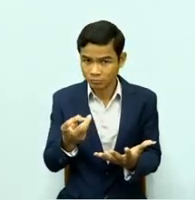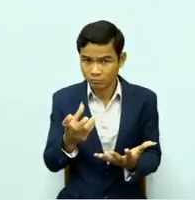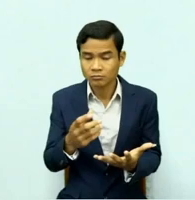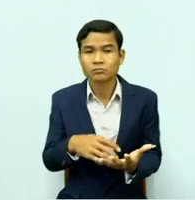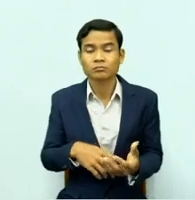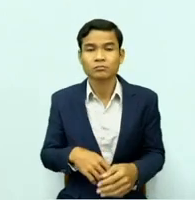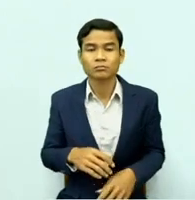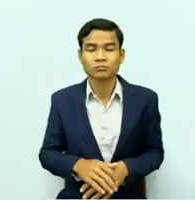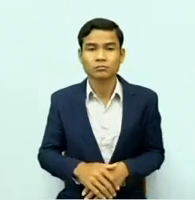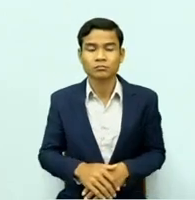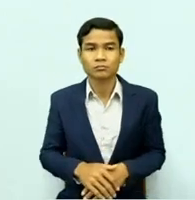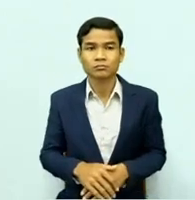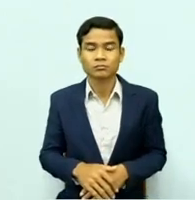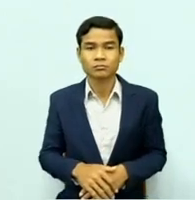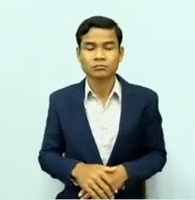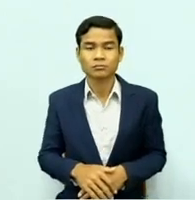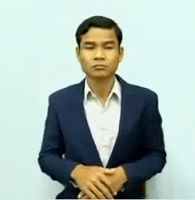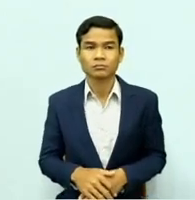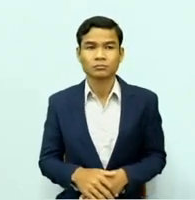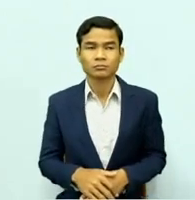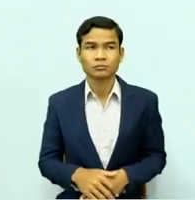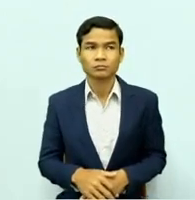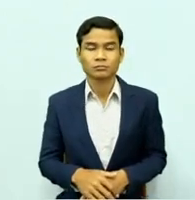chứng chàn bài nè cừu riết muốn kê